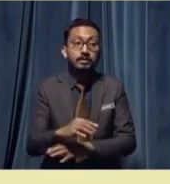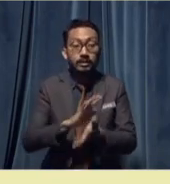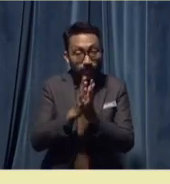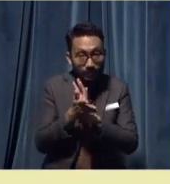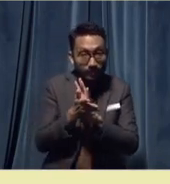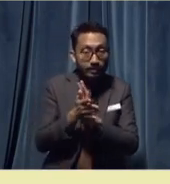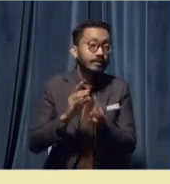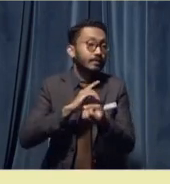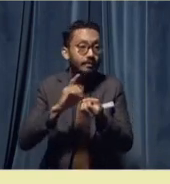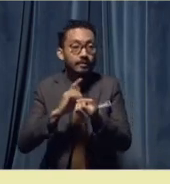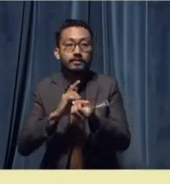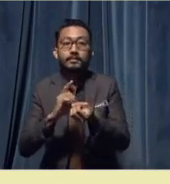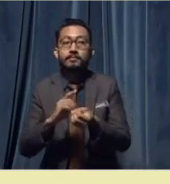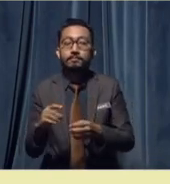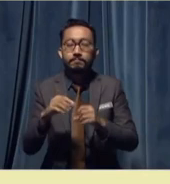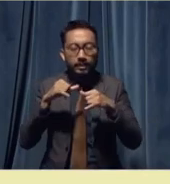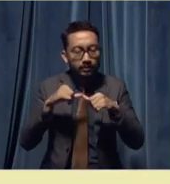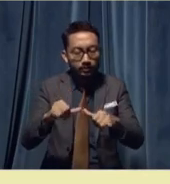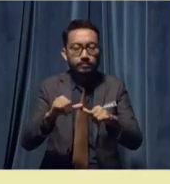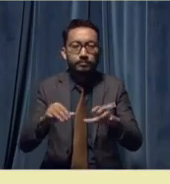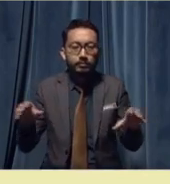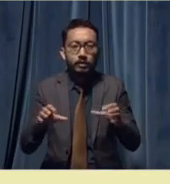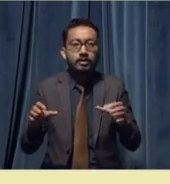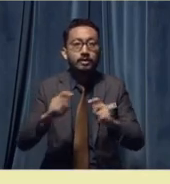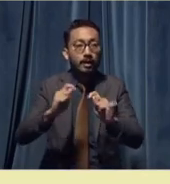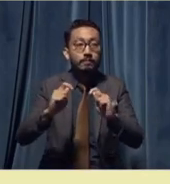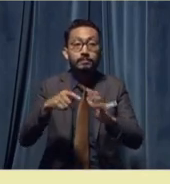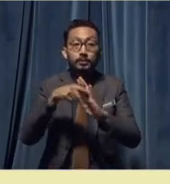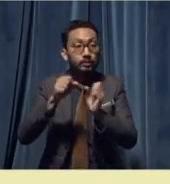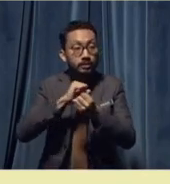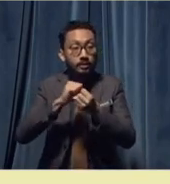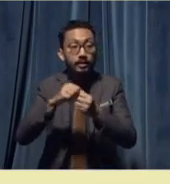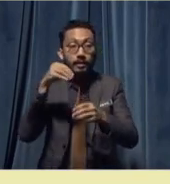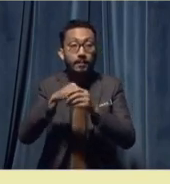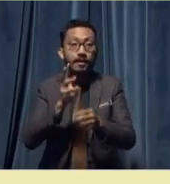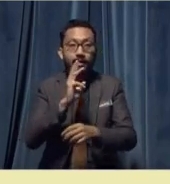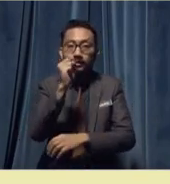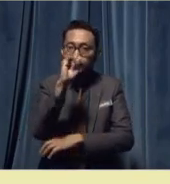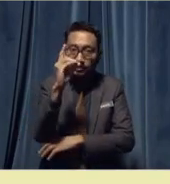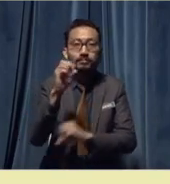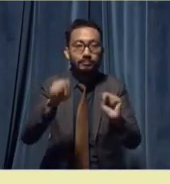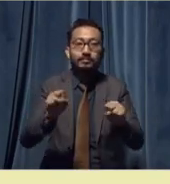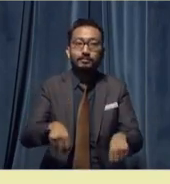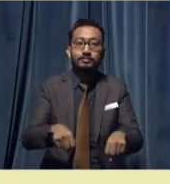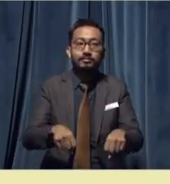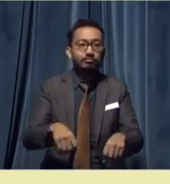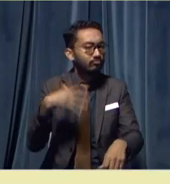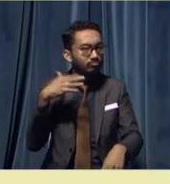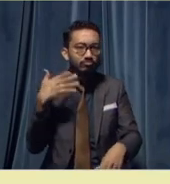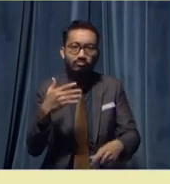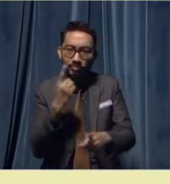murid-murid? Maka deterjen masih dapat melakukan